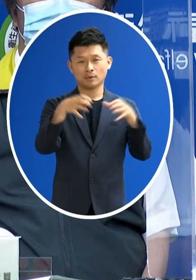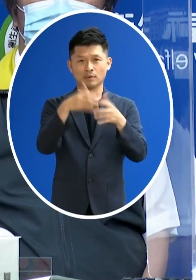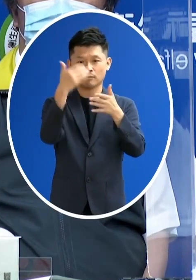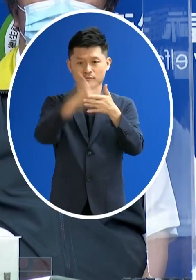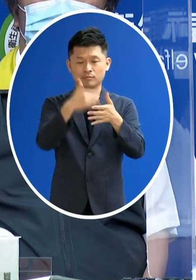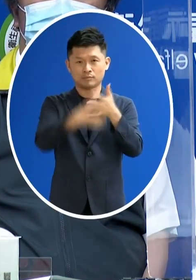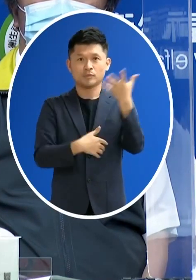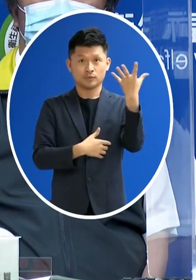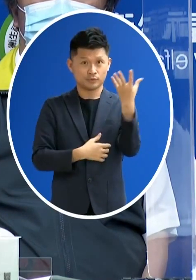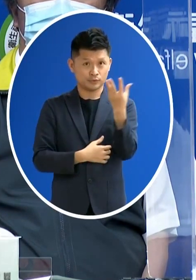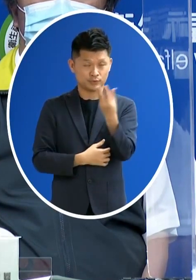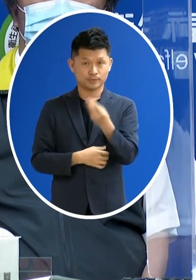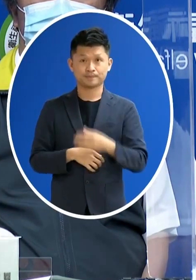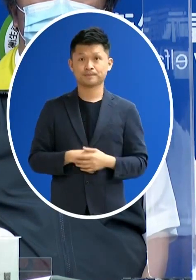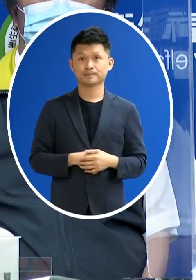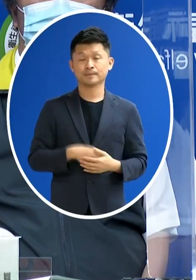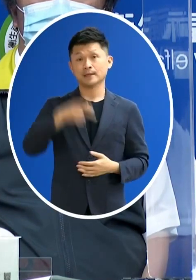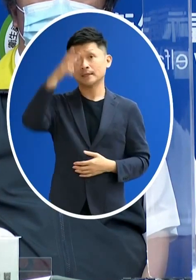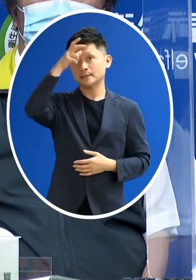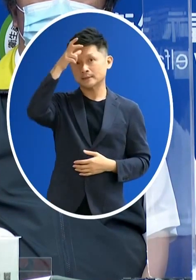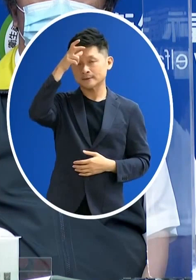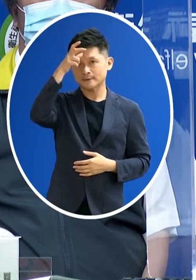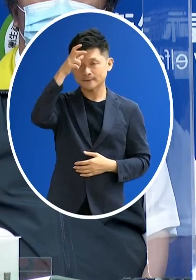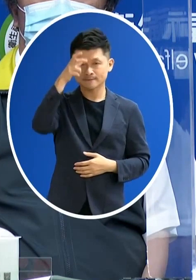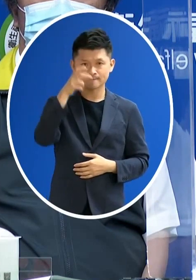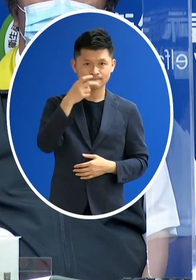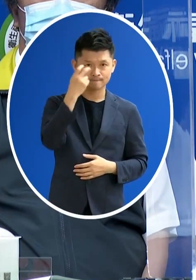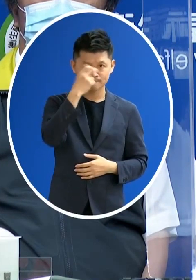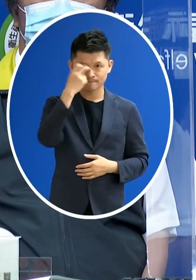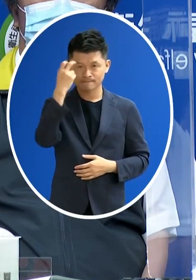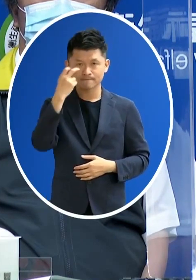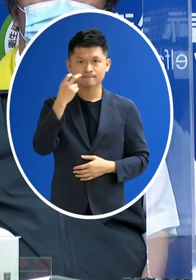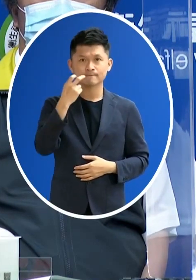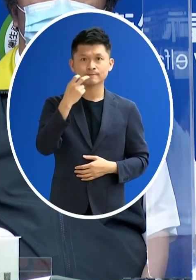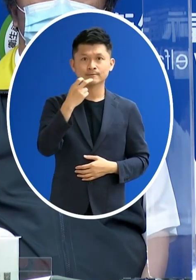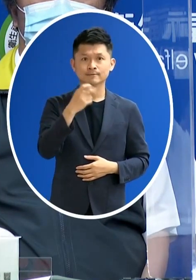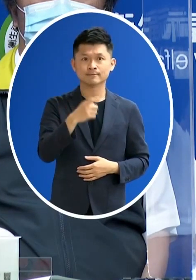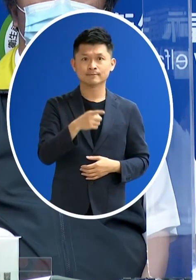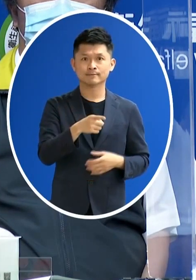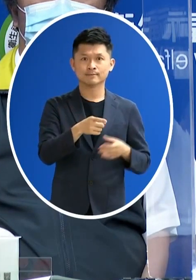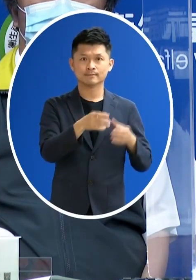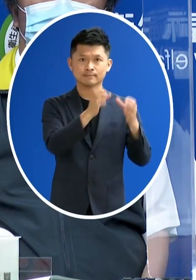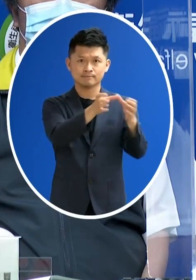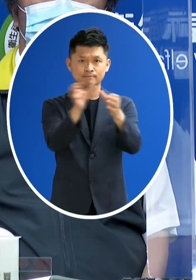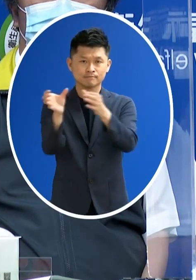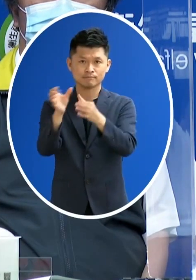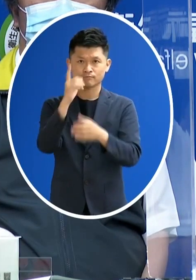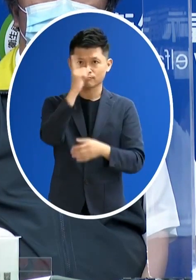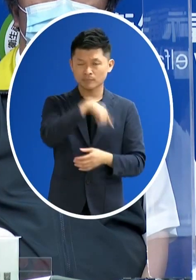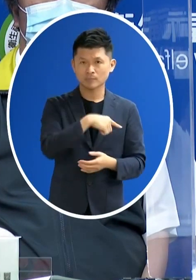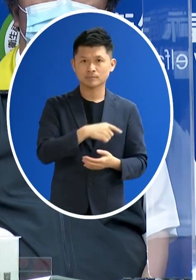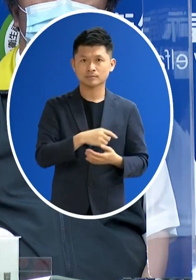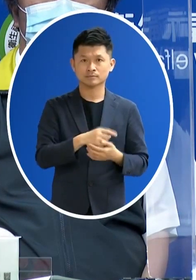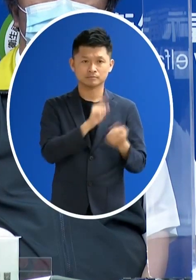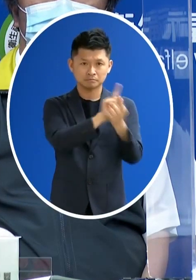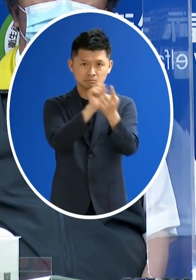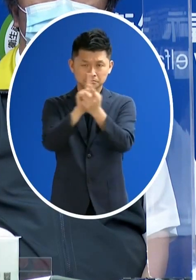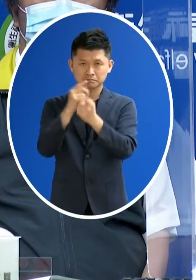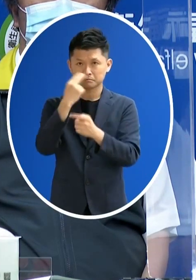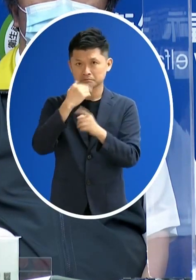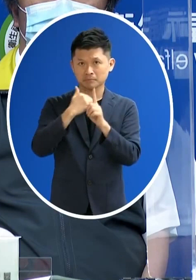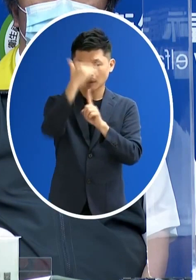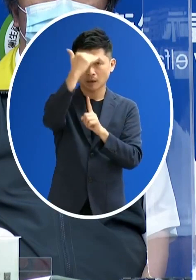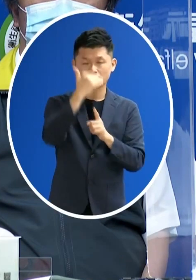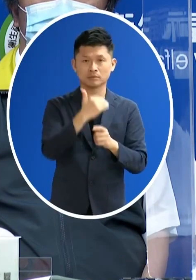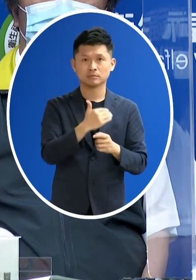政单位在执行啊，这我们禁止开设的这些大家觉得哈有这种比较高接触风险